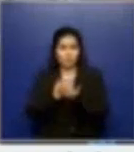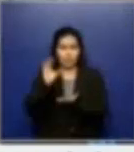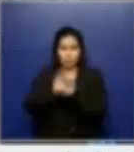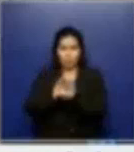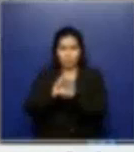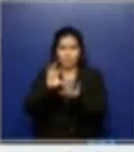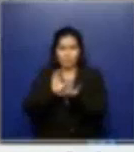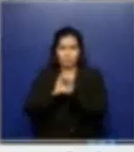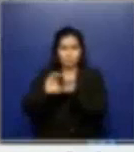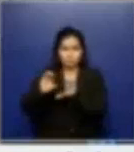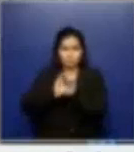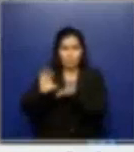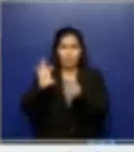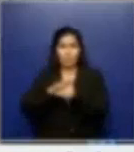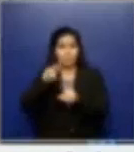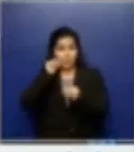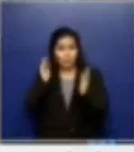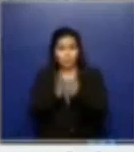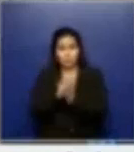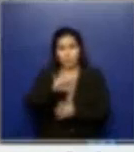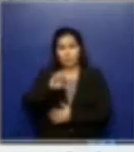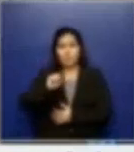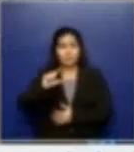ำเนี่ย500,000 กว่าล้าน